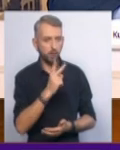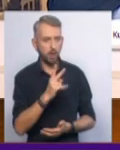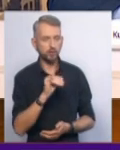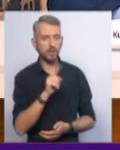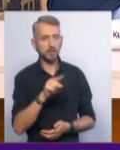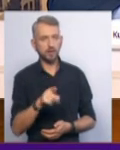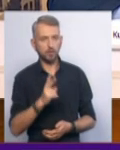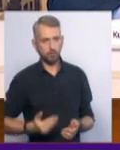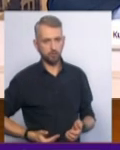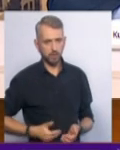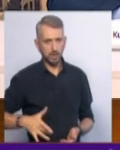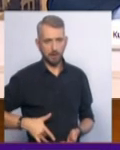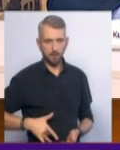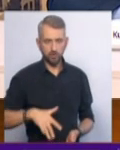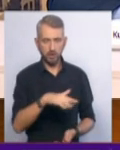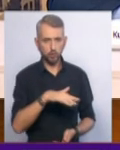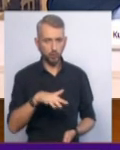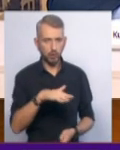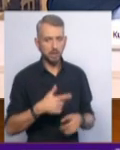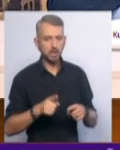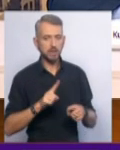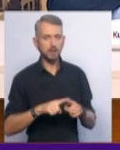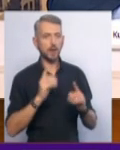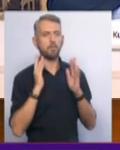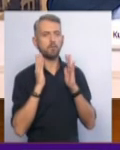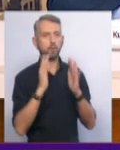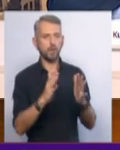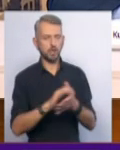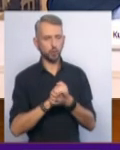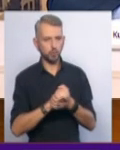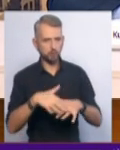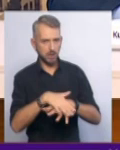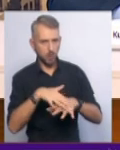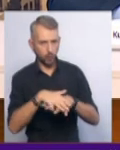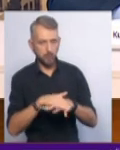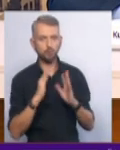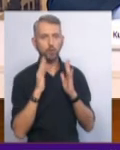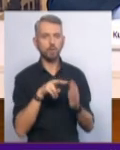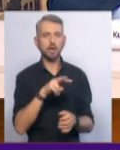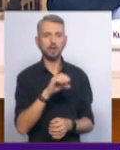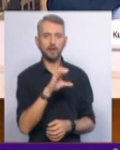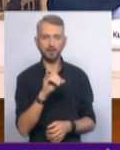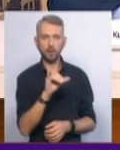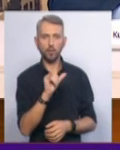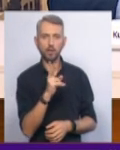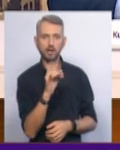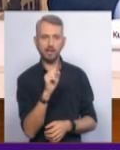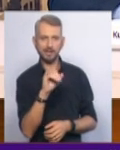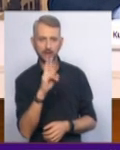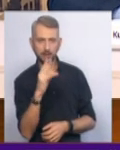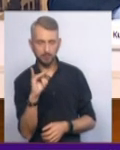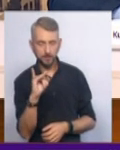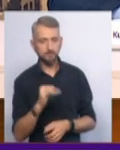хто мешкає на Печерську, це бульвар Дружби народів, це бульвар Лесі Українки, це, знову ж